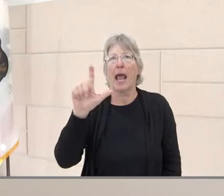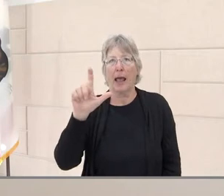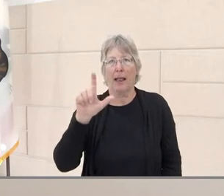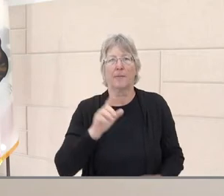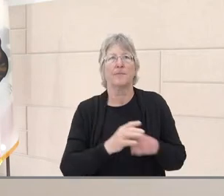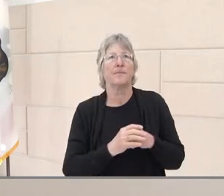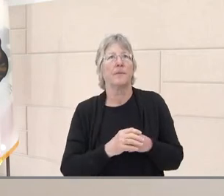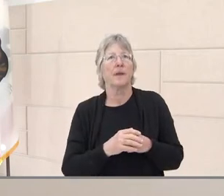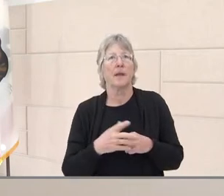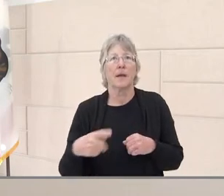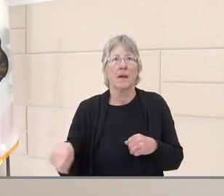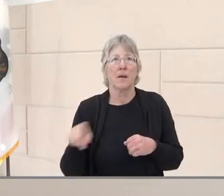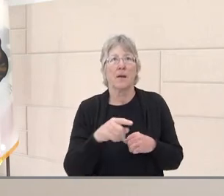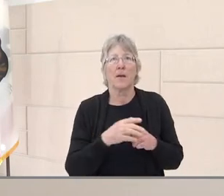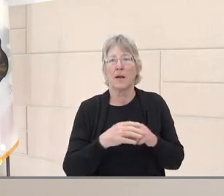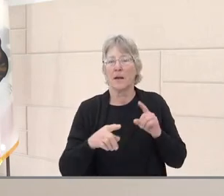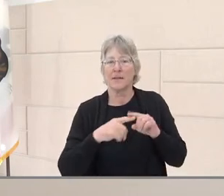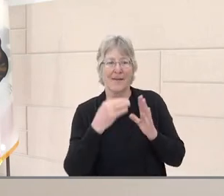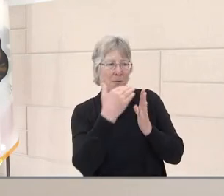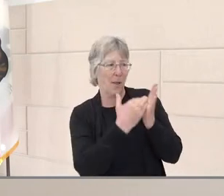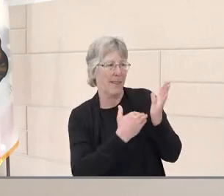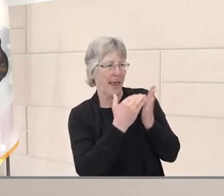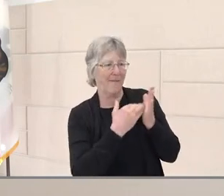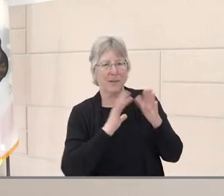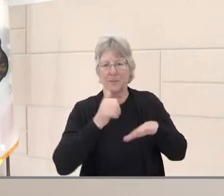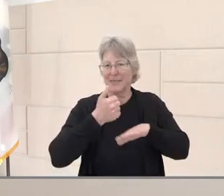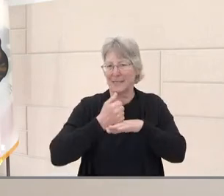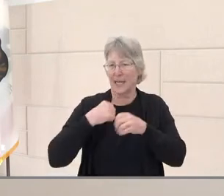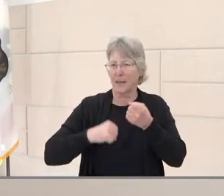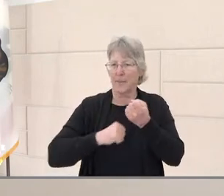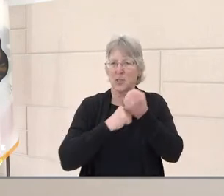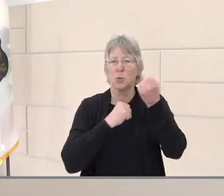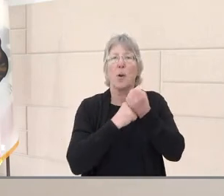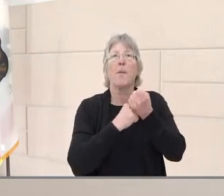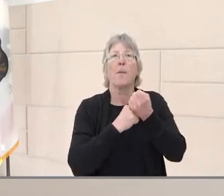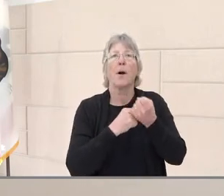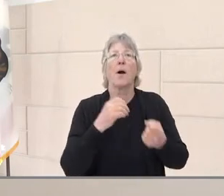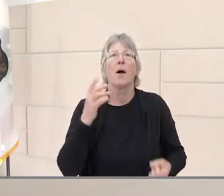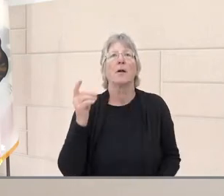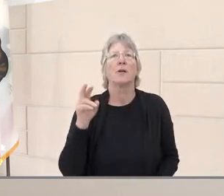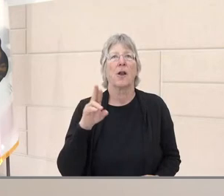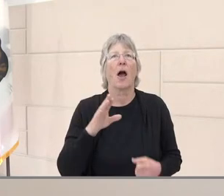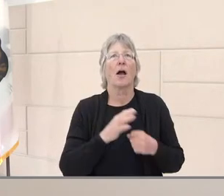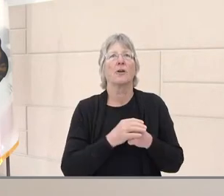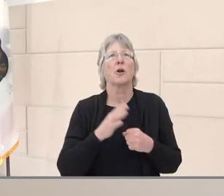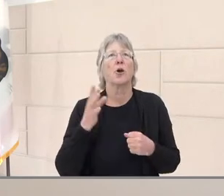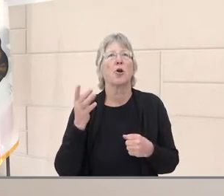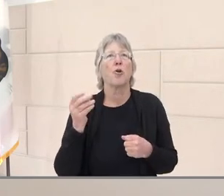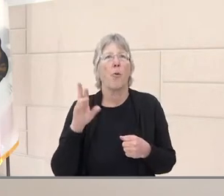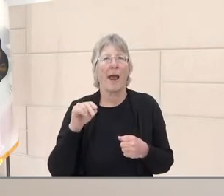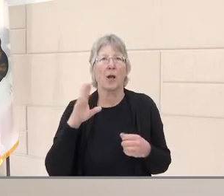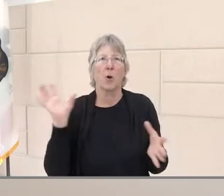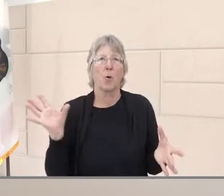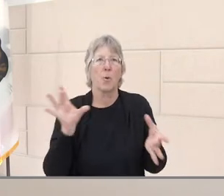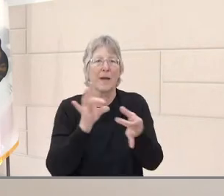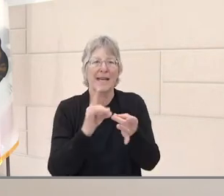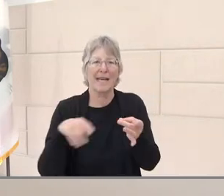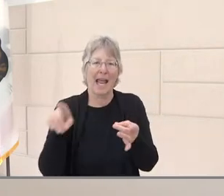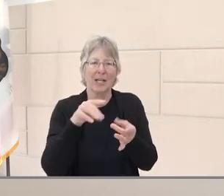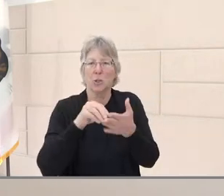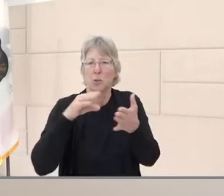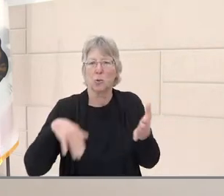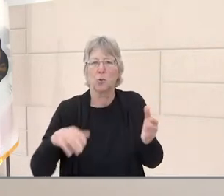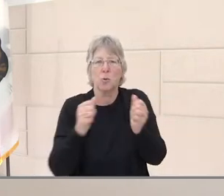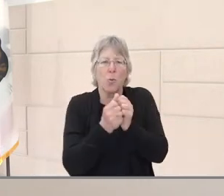គ្នាដើម្បីដាក់មេរៀនដើម្បីគ្រប់គ្រងដែលមានការគ្រប់គ្រងដោយលោកដុកទ័រ Cracker